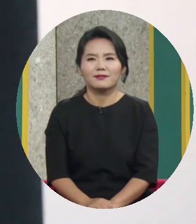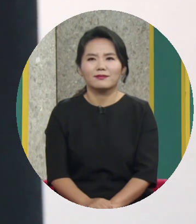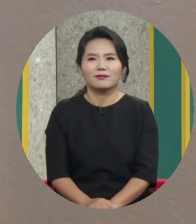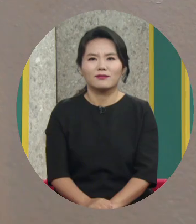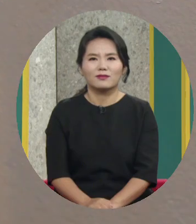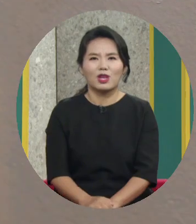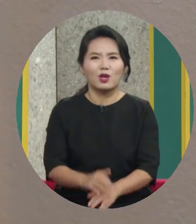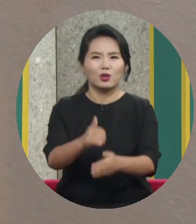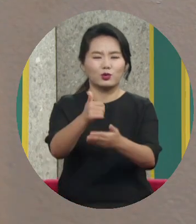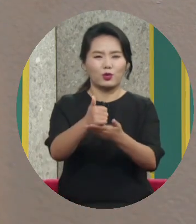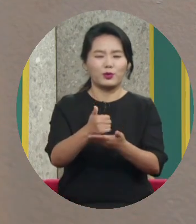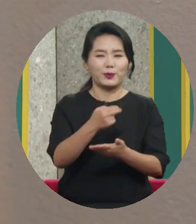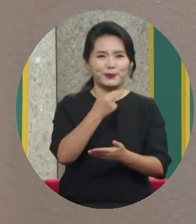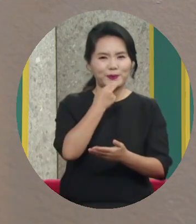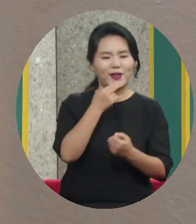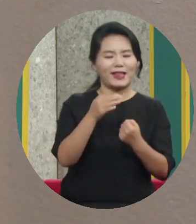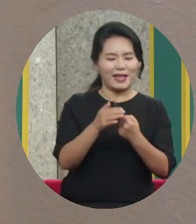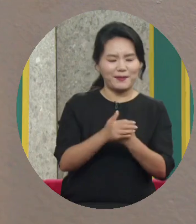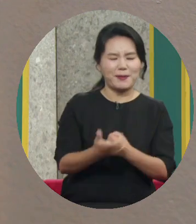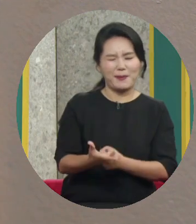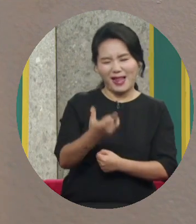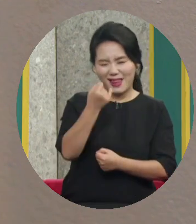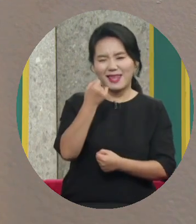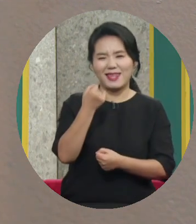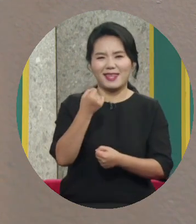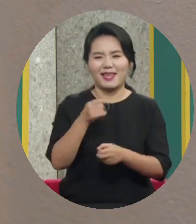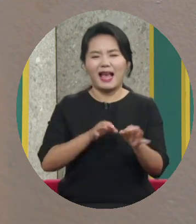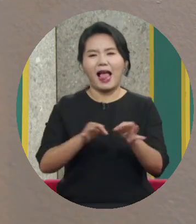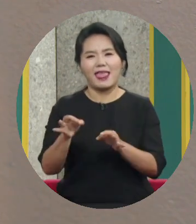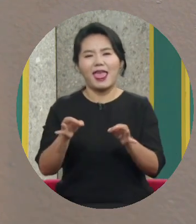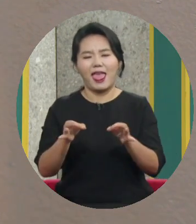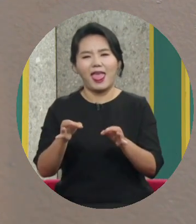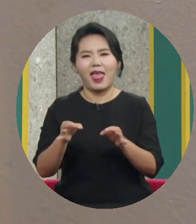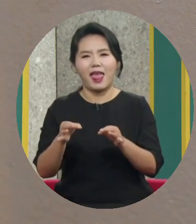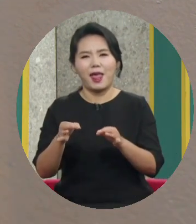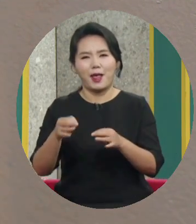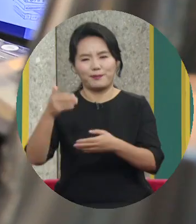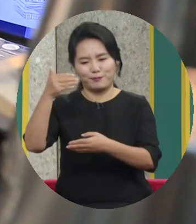손님이 얻는 탓에 일찌감치 분식집 문을 닫았습니다.